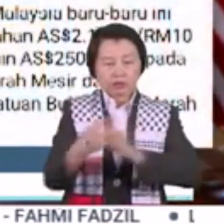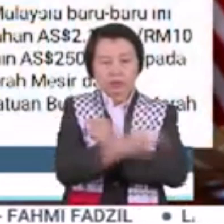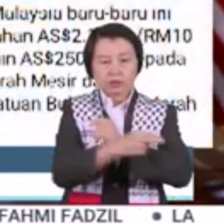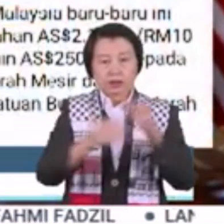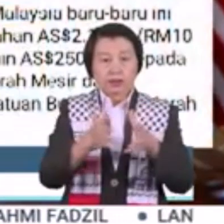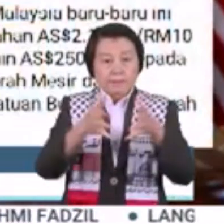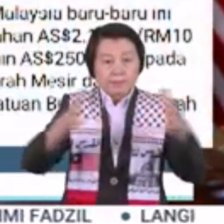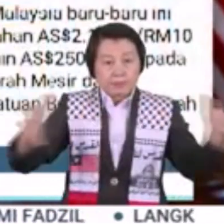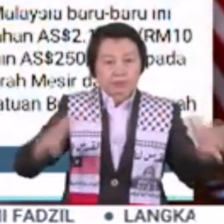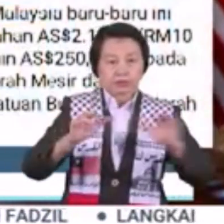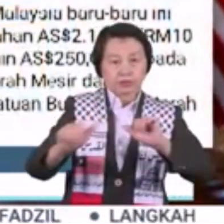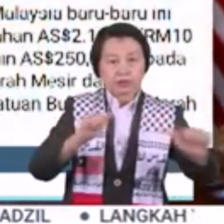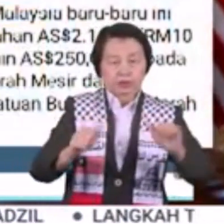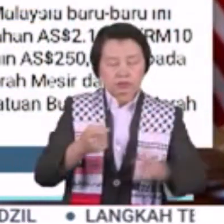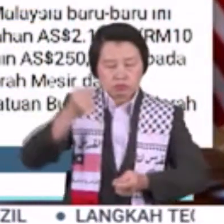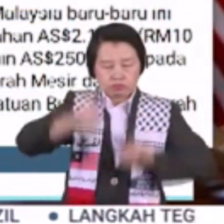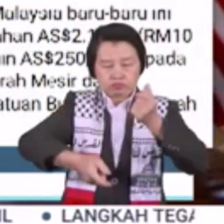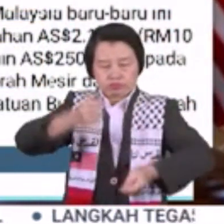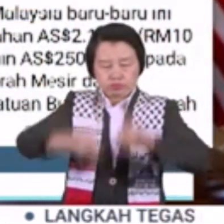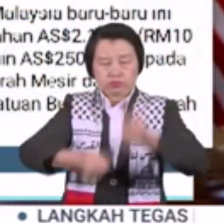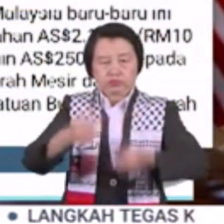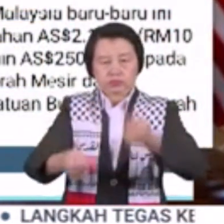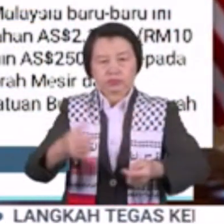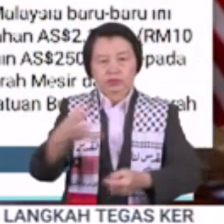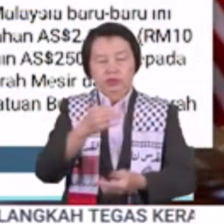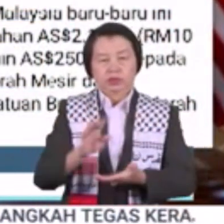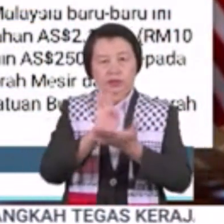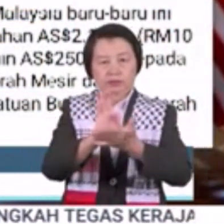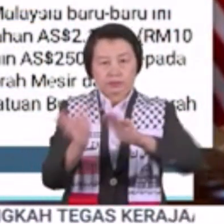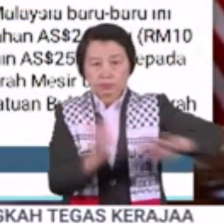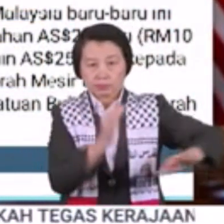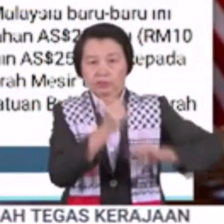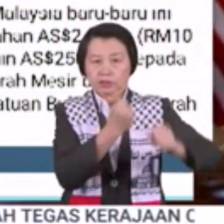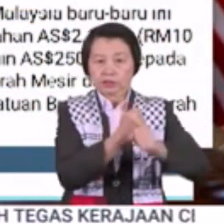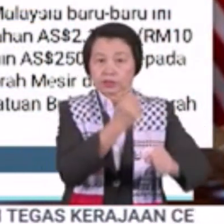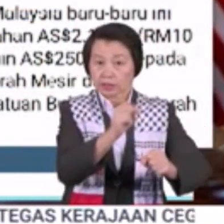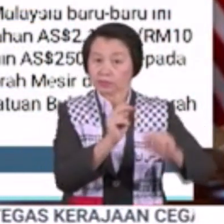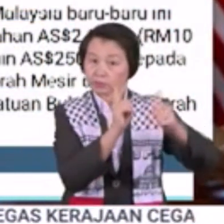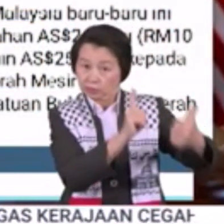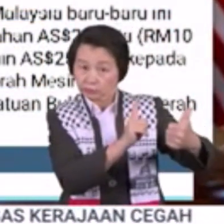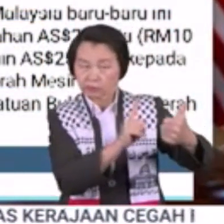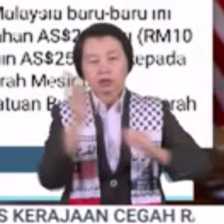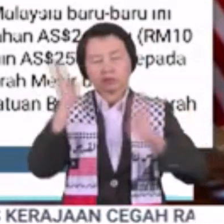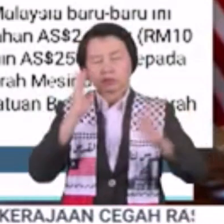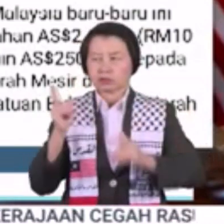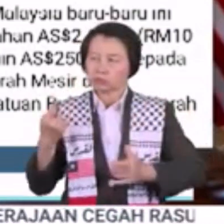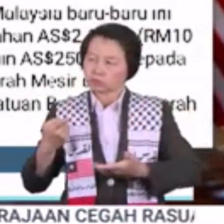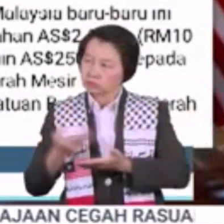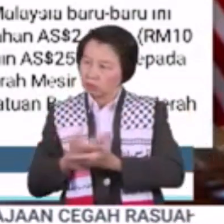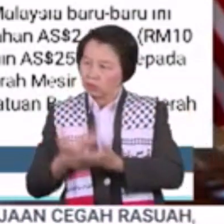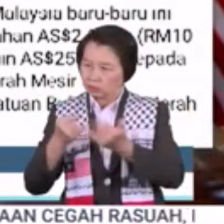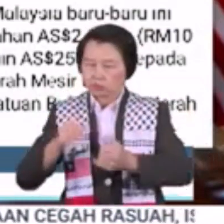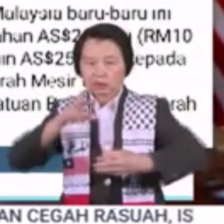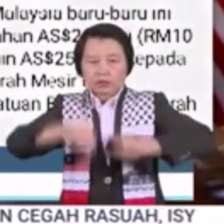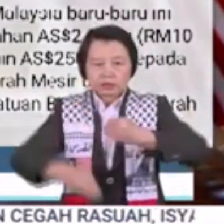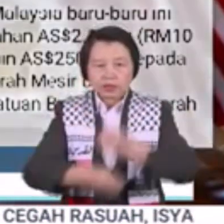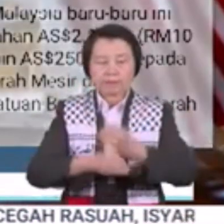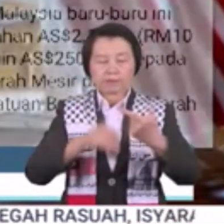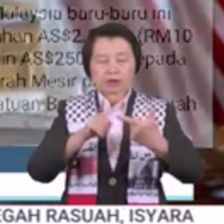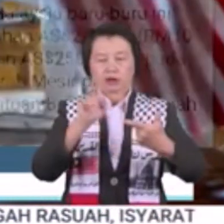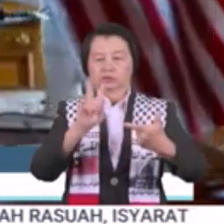negara besar menghentikan sumbangan mereka selain bantuan tahunan Malaysia baru-baru ini telah menyumbang tambahan